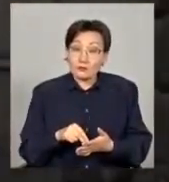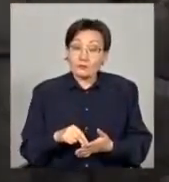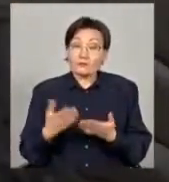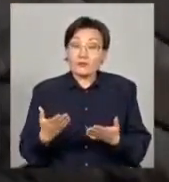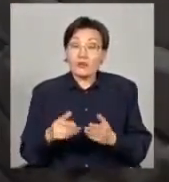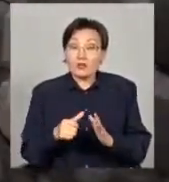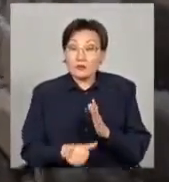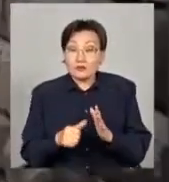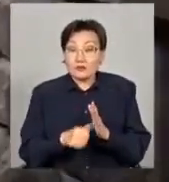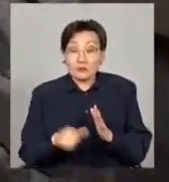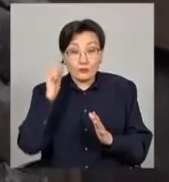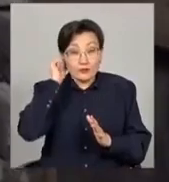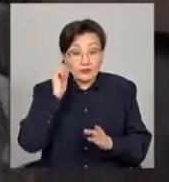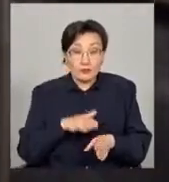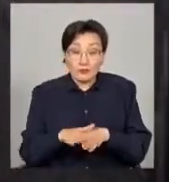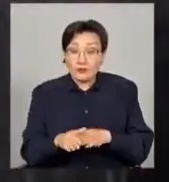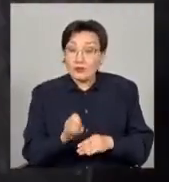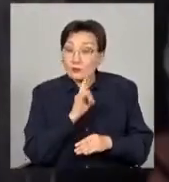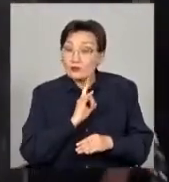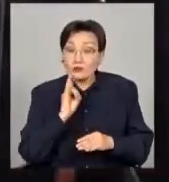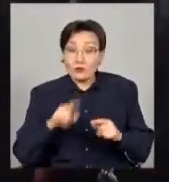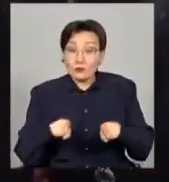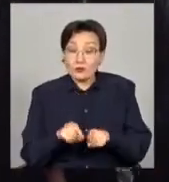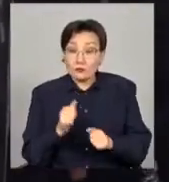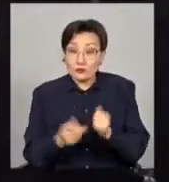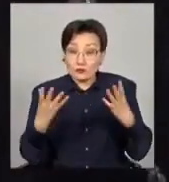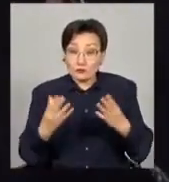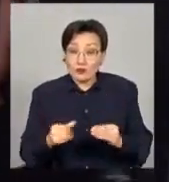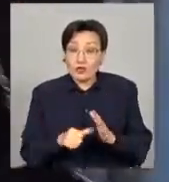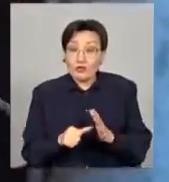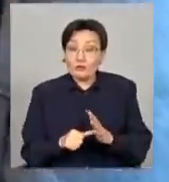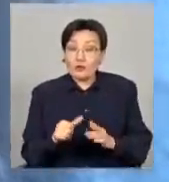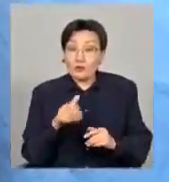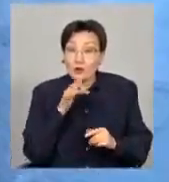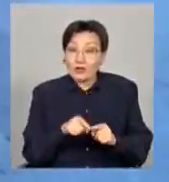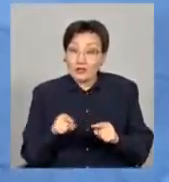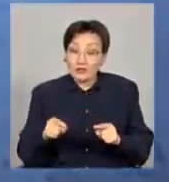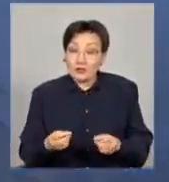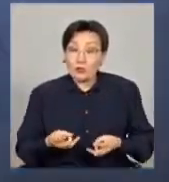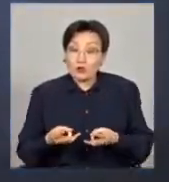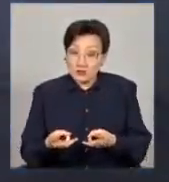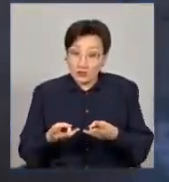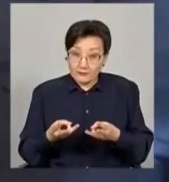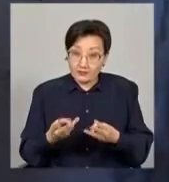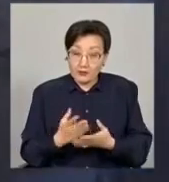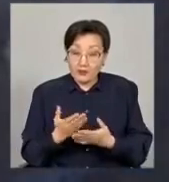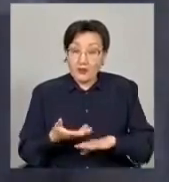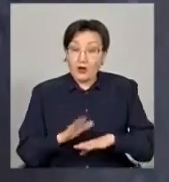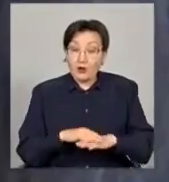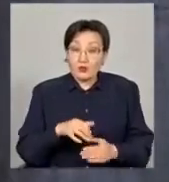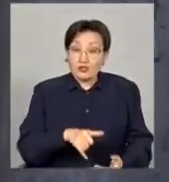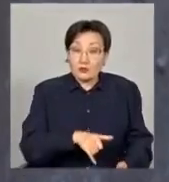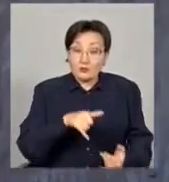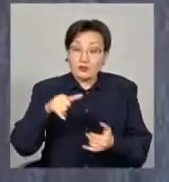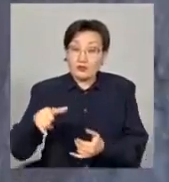мың. 60-ты халқымдаған көп балалы ана міне өстіп күніне 6 мезгіл от жағам дейді. Ол аздай ауыр шелекпен